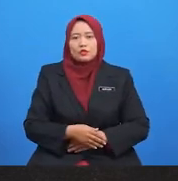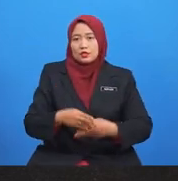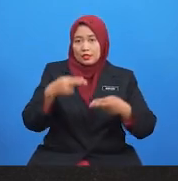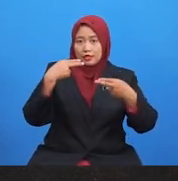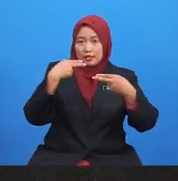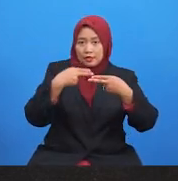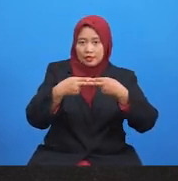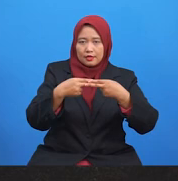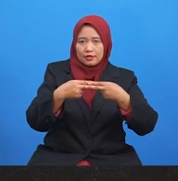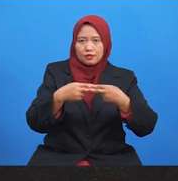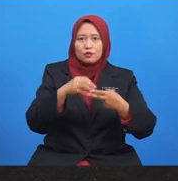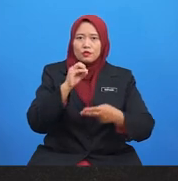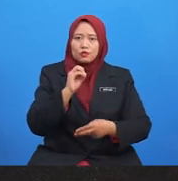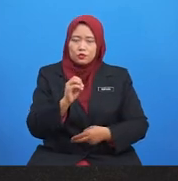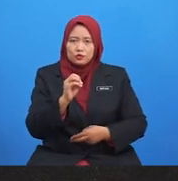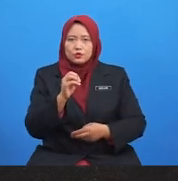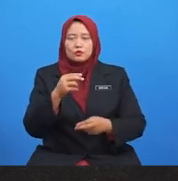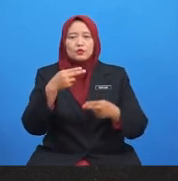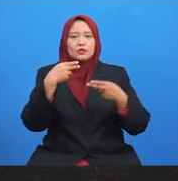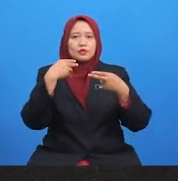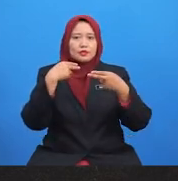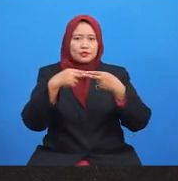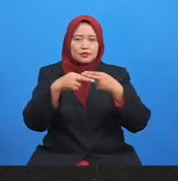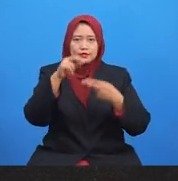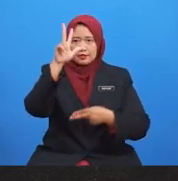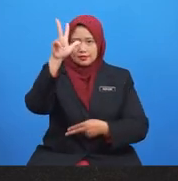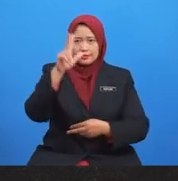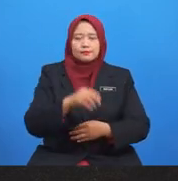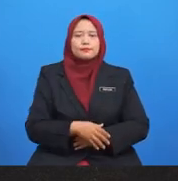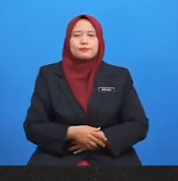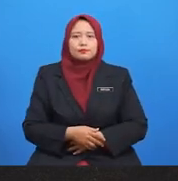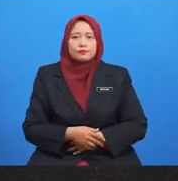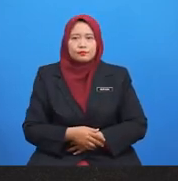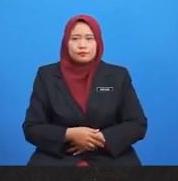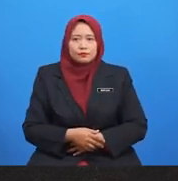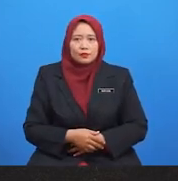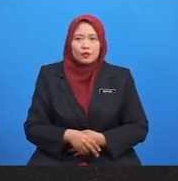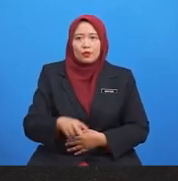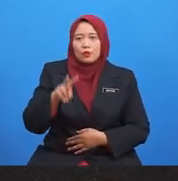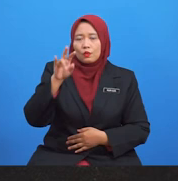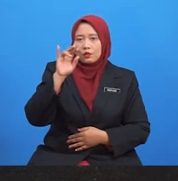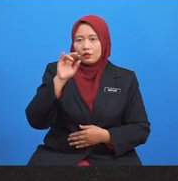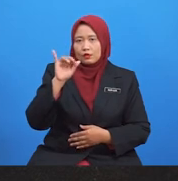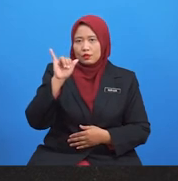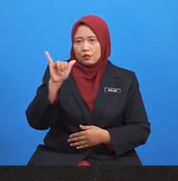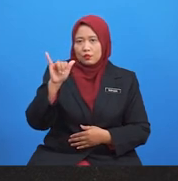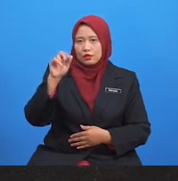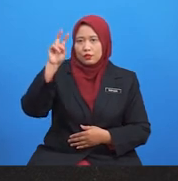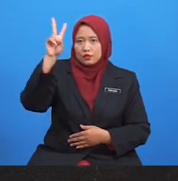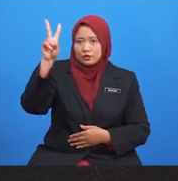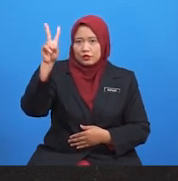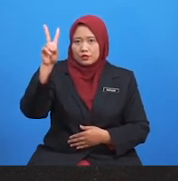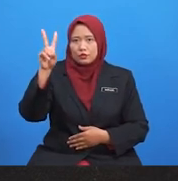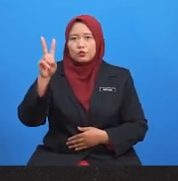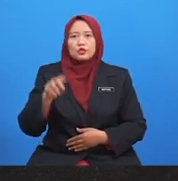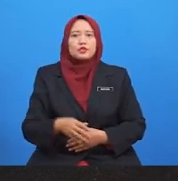Langkah yang pertama, kita perlu masukkan fungsi X kuasa 2 tambah 2 ke dalam formula isi padu.